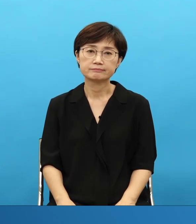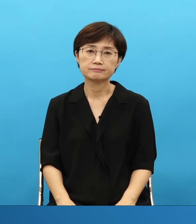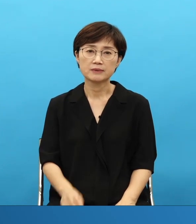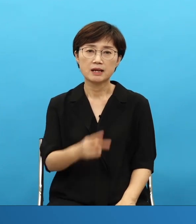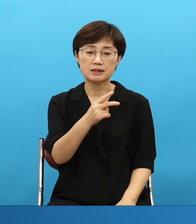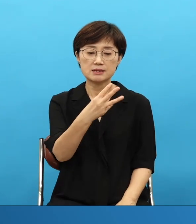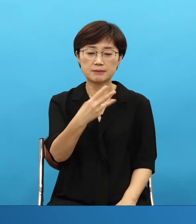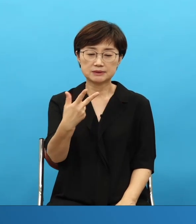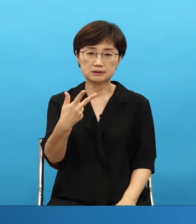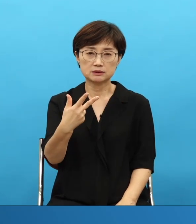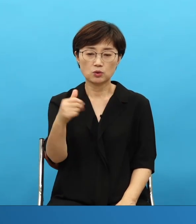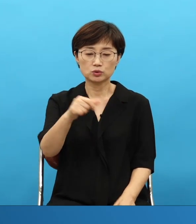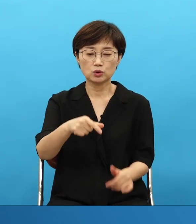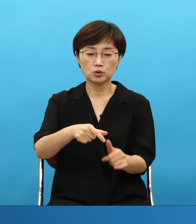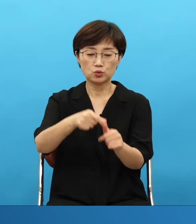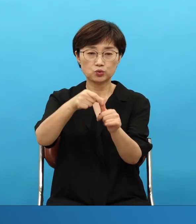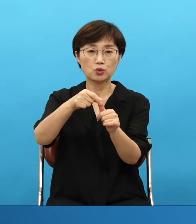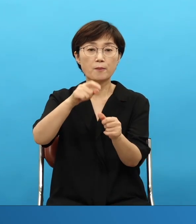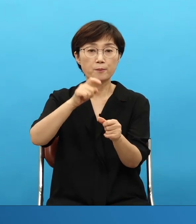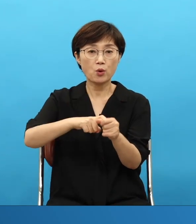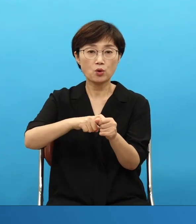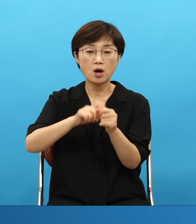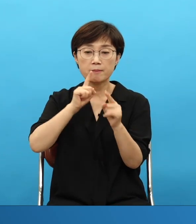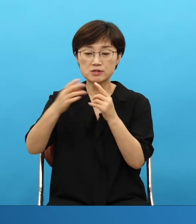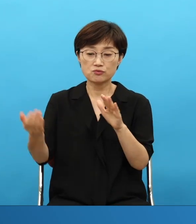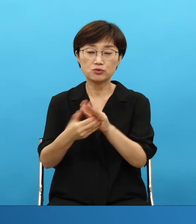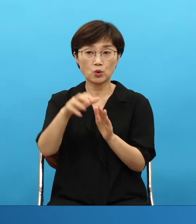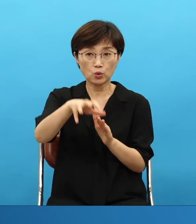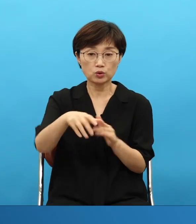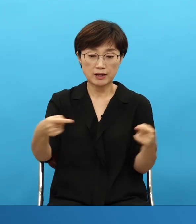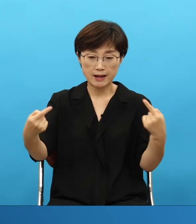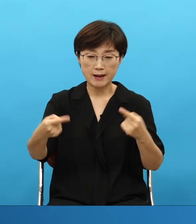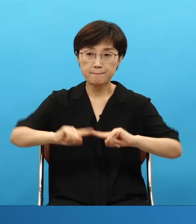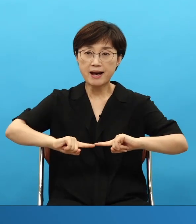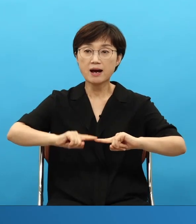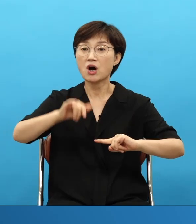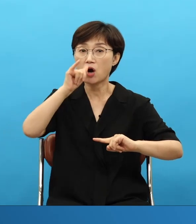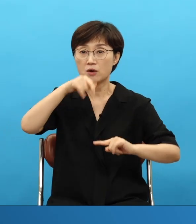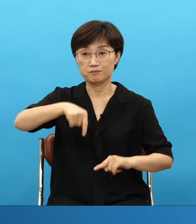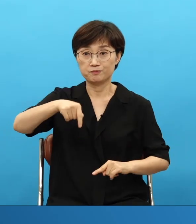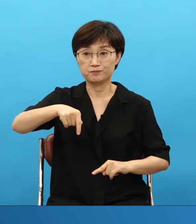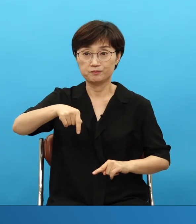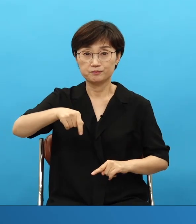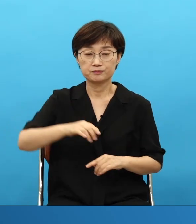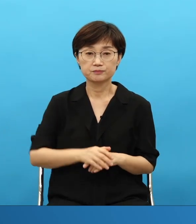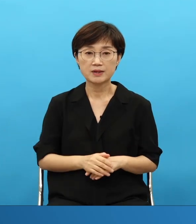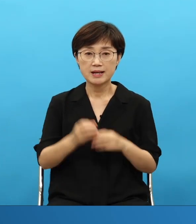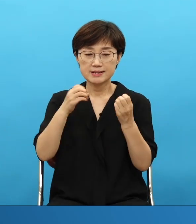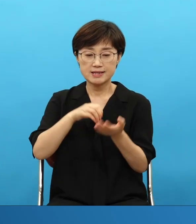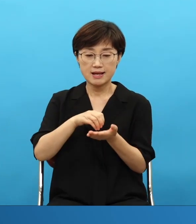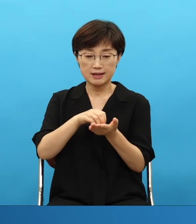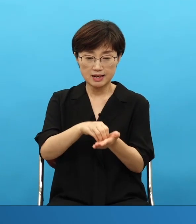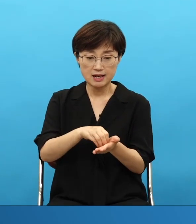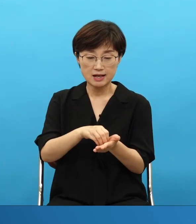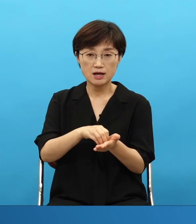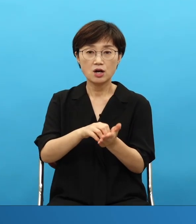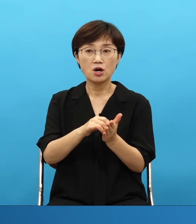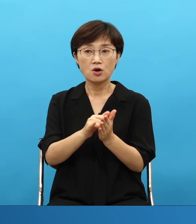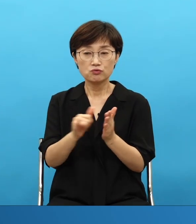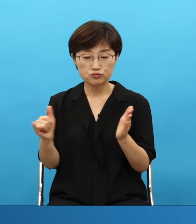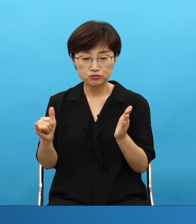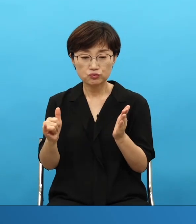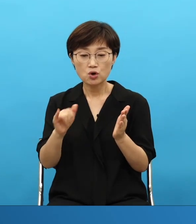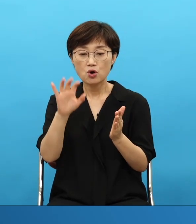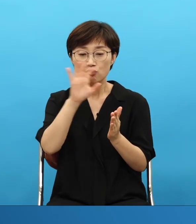237 5천 종족 살리는 말씀 성취 현장 속에 우리가 함께하고 있습니다. 여기는 9월 237 새가족 현장 사역자 훈련이 진행되는